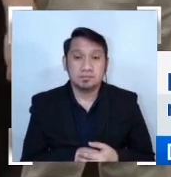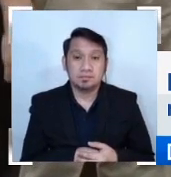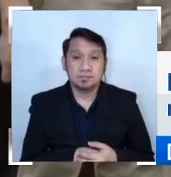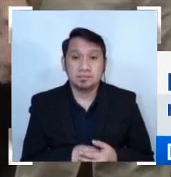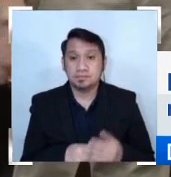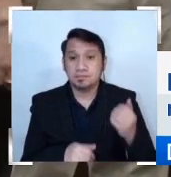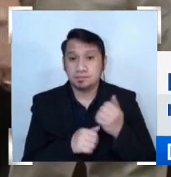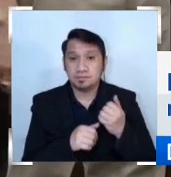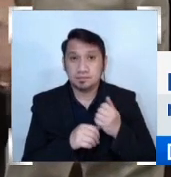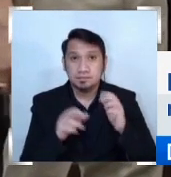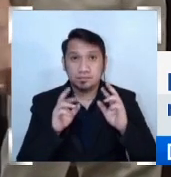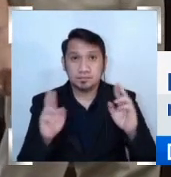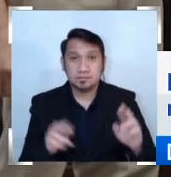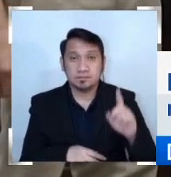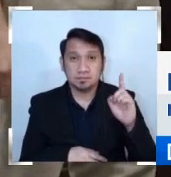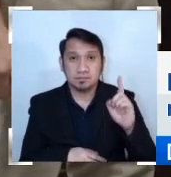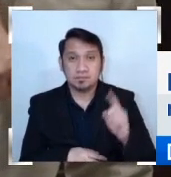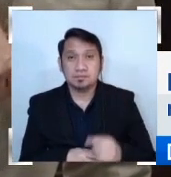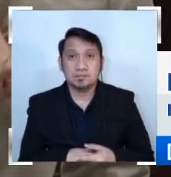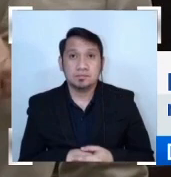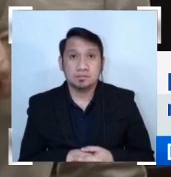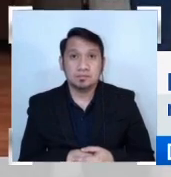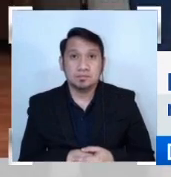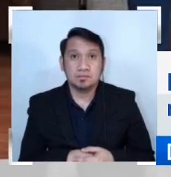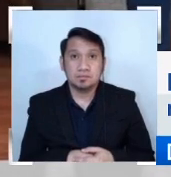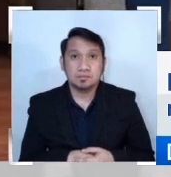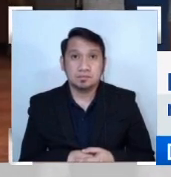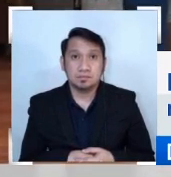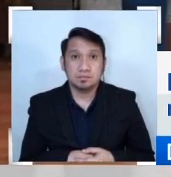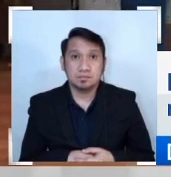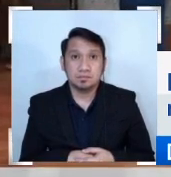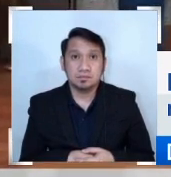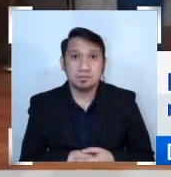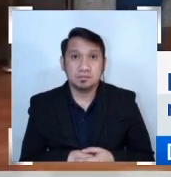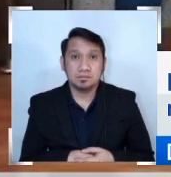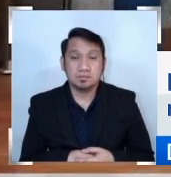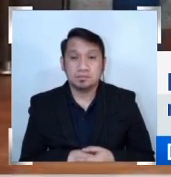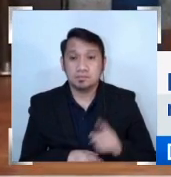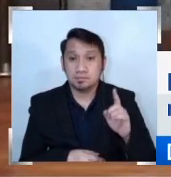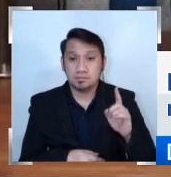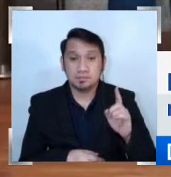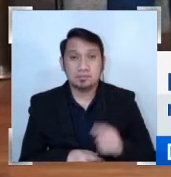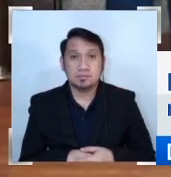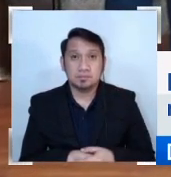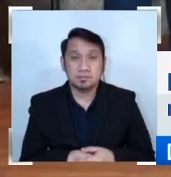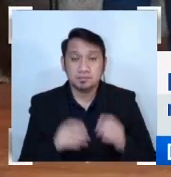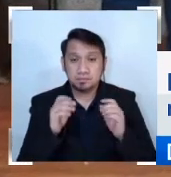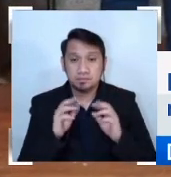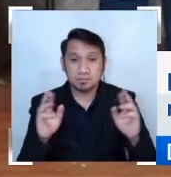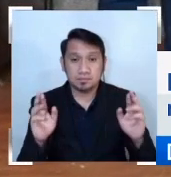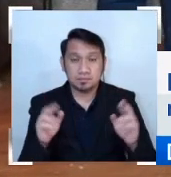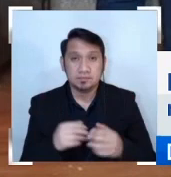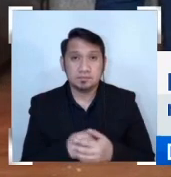vice-alkalde si Kalindagang Barangay Captain Maisa Sagarbaria. Opisyal nang mauupo bilang alkalde si Acting Malay Mayor